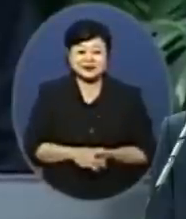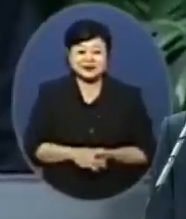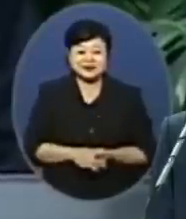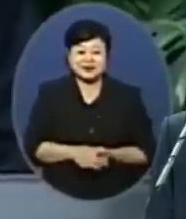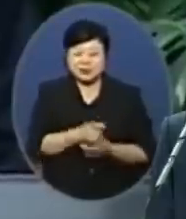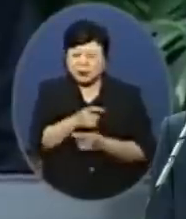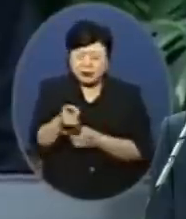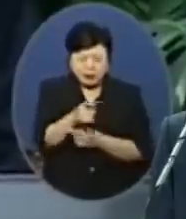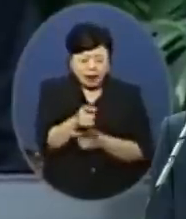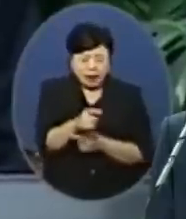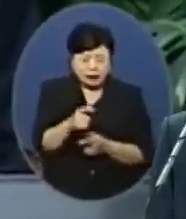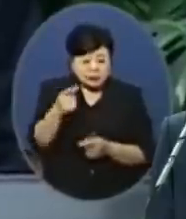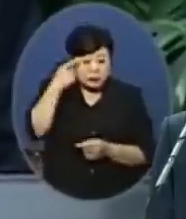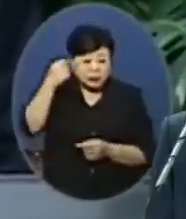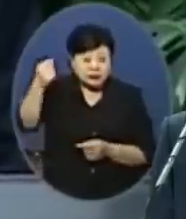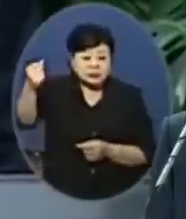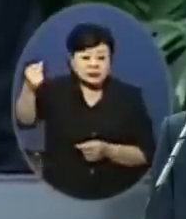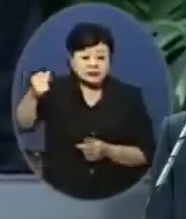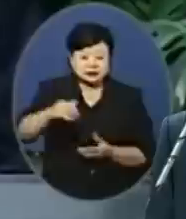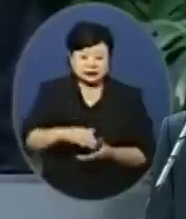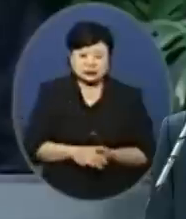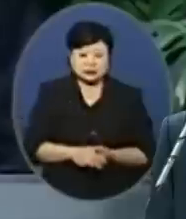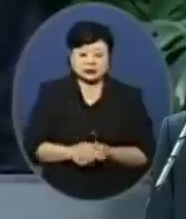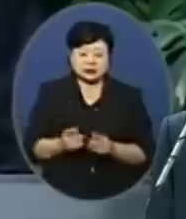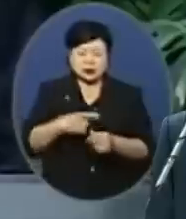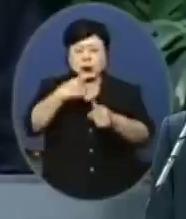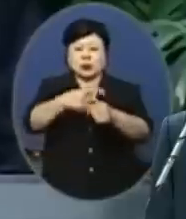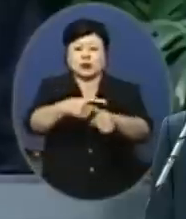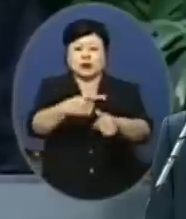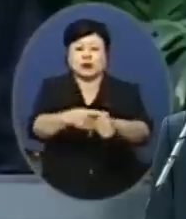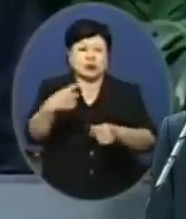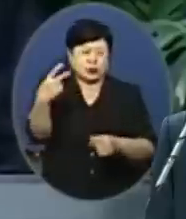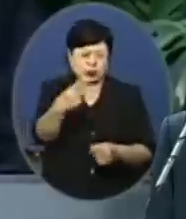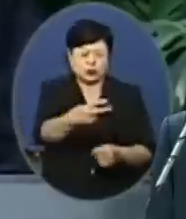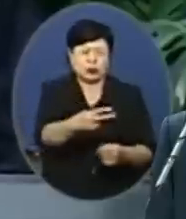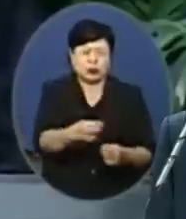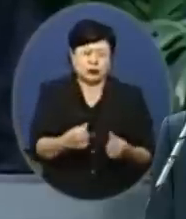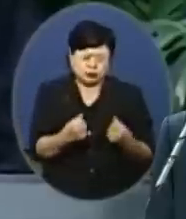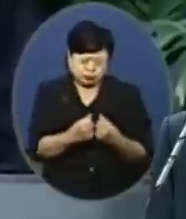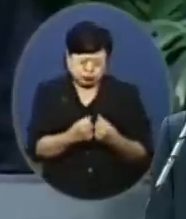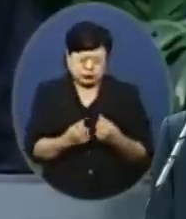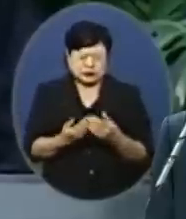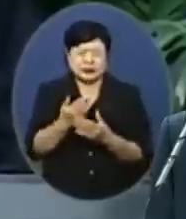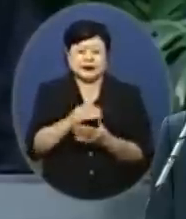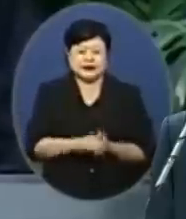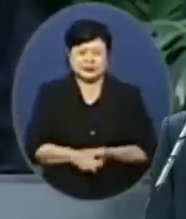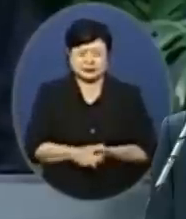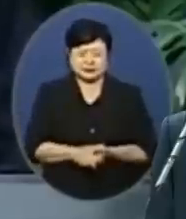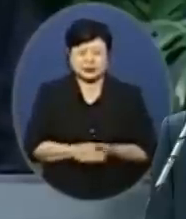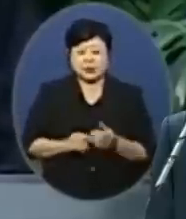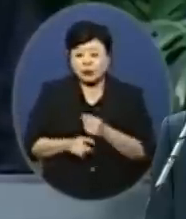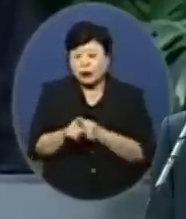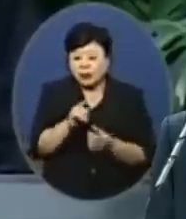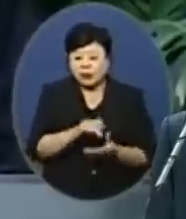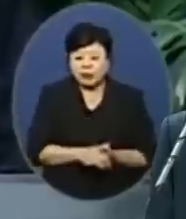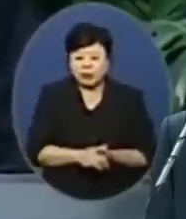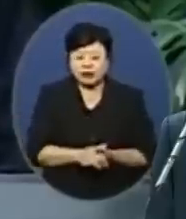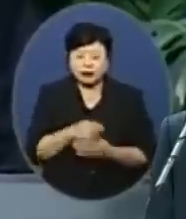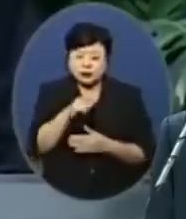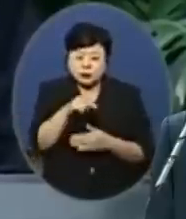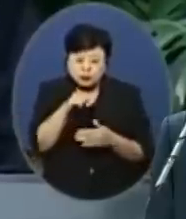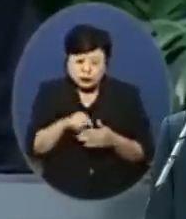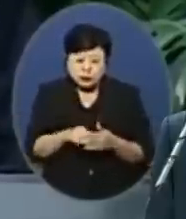총질 안 해도 되겠다 싶으니까 곧장 또 서로 욕을 하고 부딪히고 야단입니다. 그 왜냐?